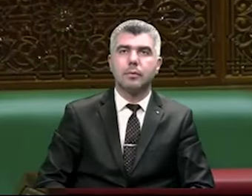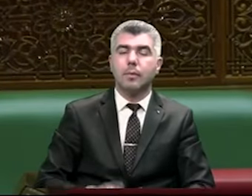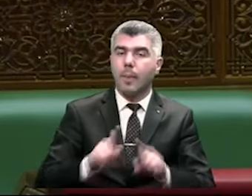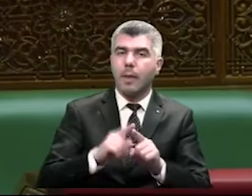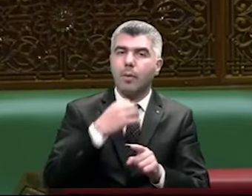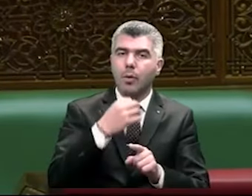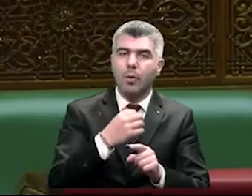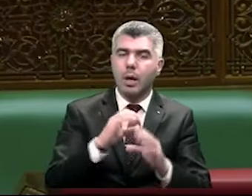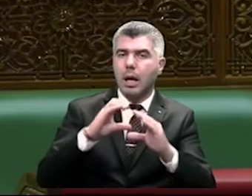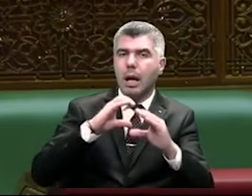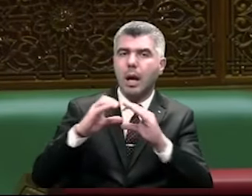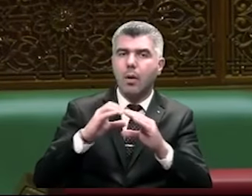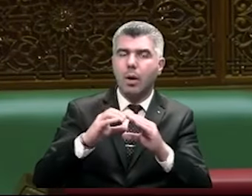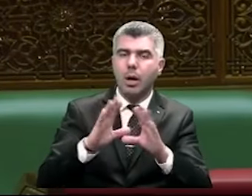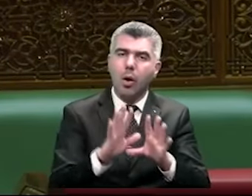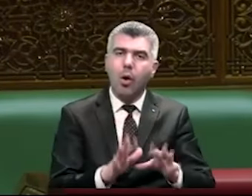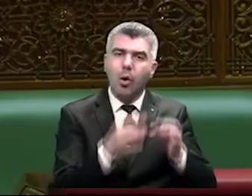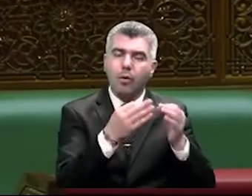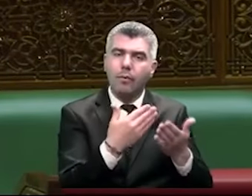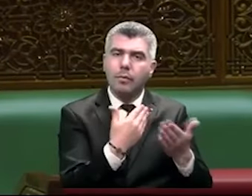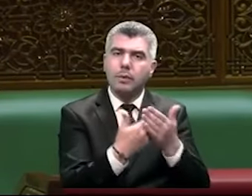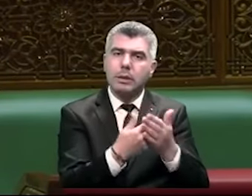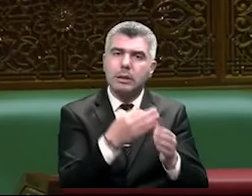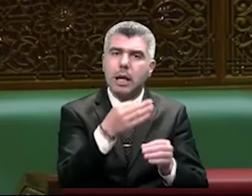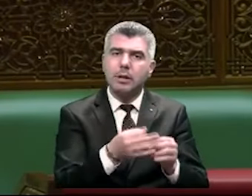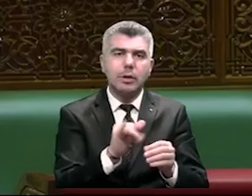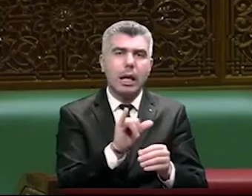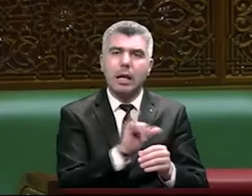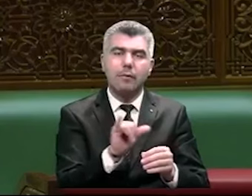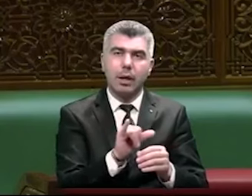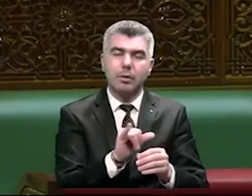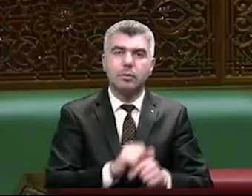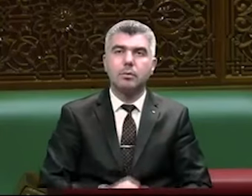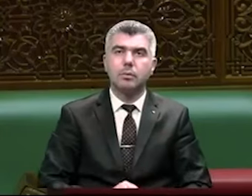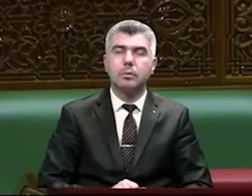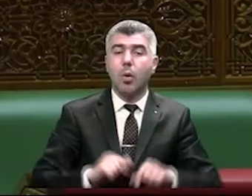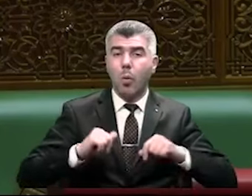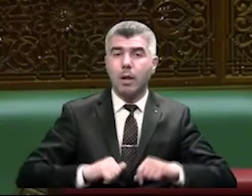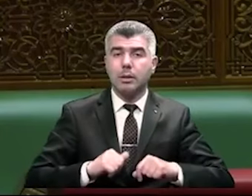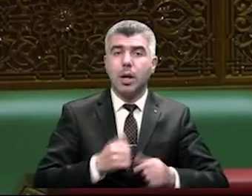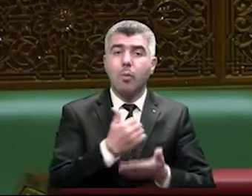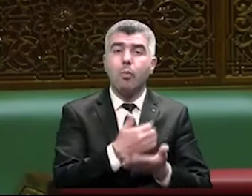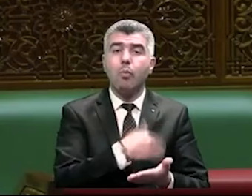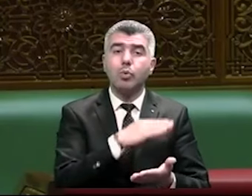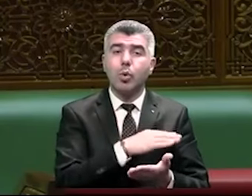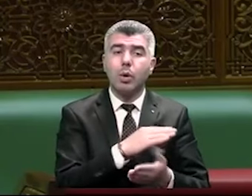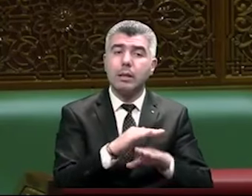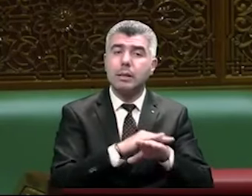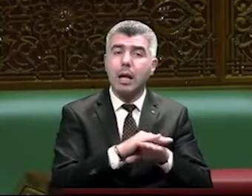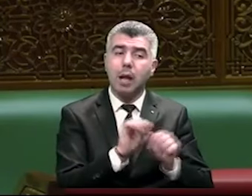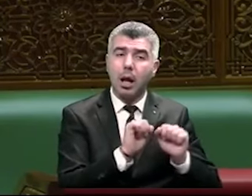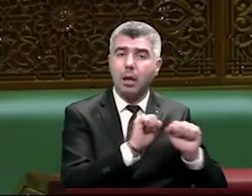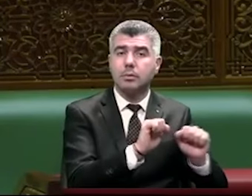السيد الوزير على الحوار البناء انا ما فهمتش هذا الحوار البناء كيفاش غادي يكون وتما السيد الوزير المسؤول السياسي رقم واحد على هذا